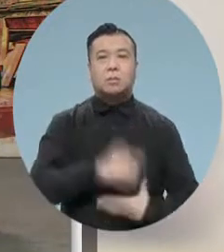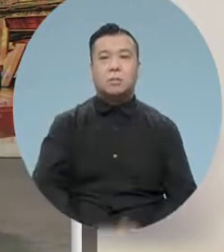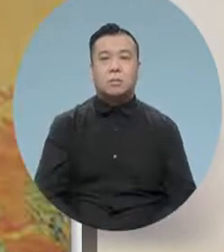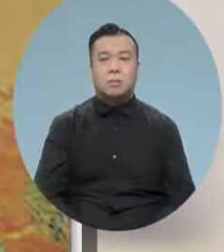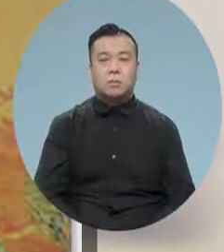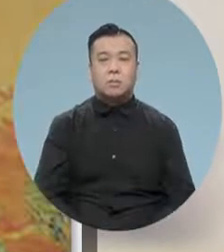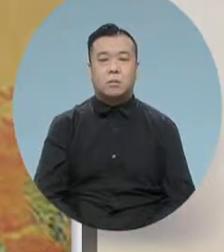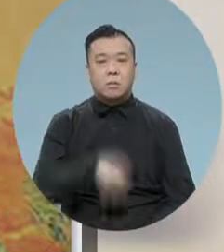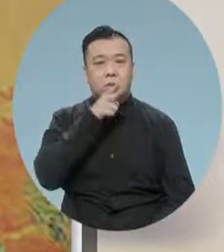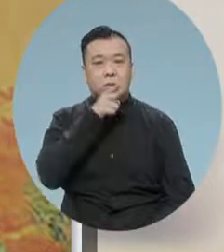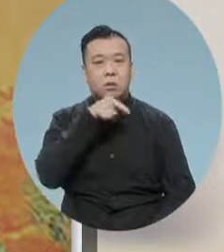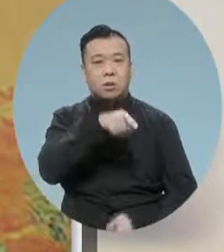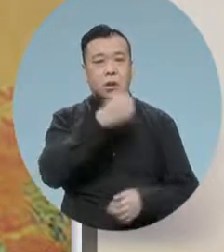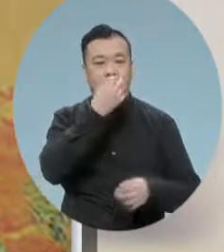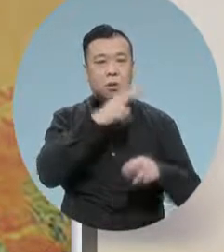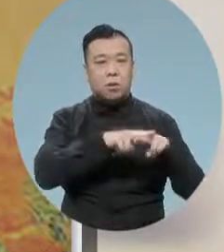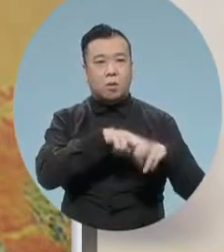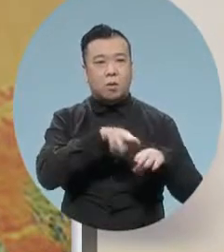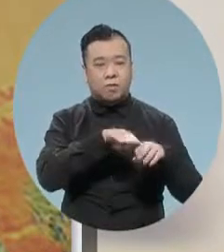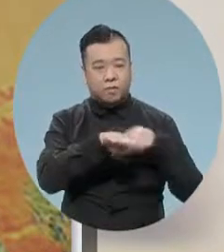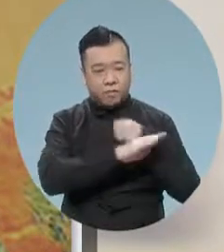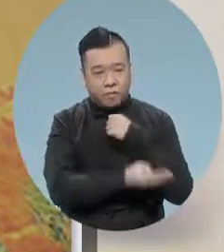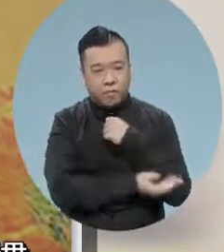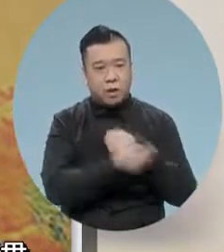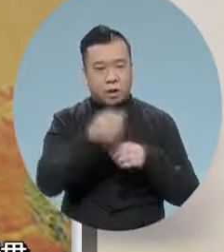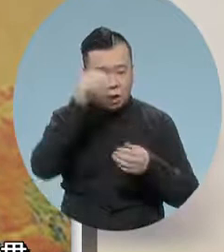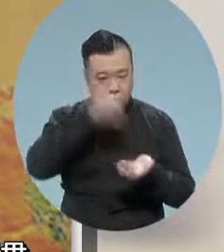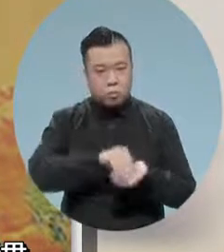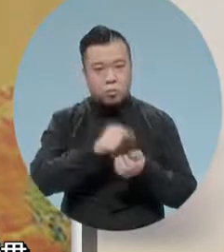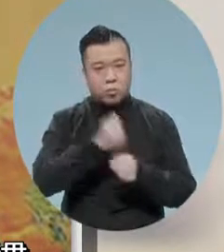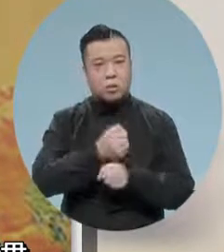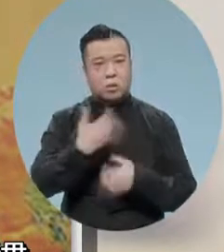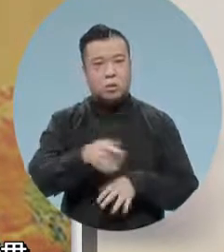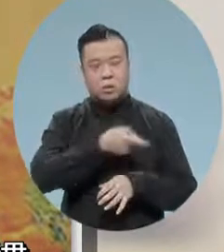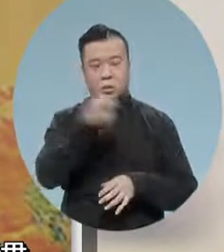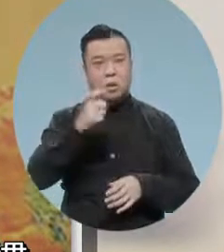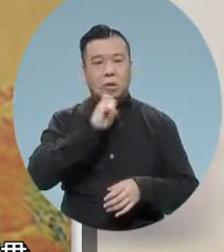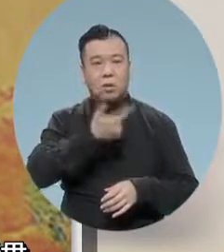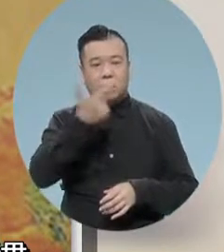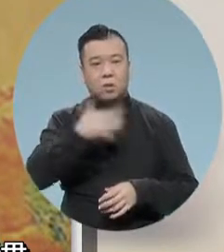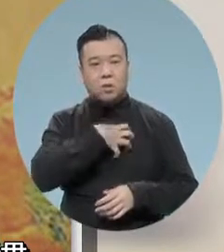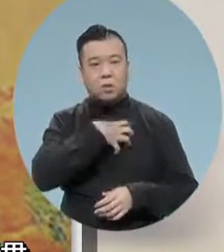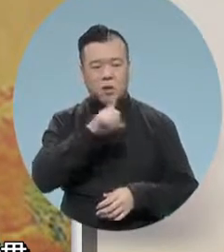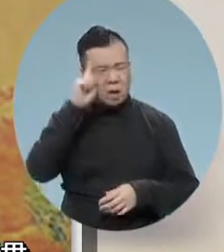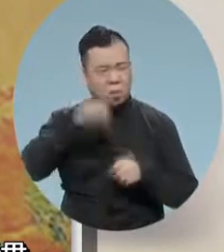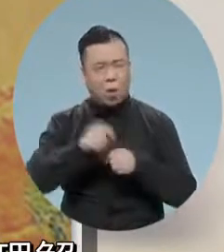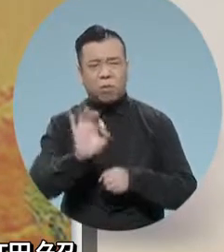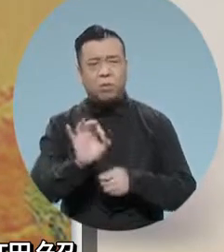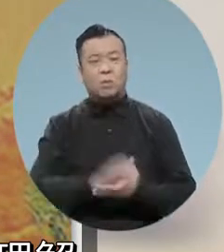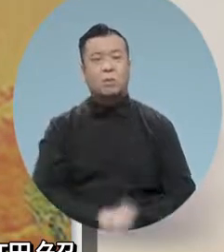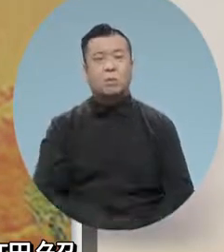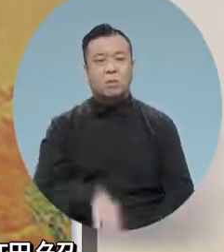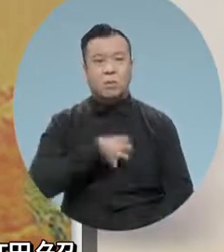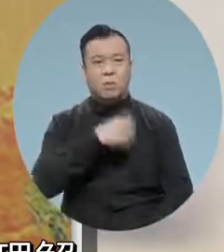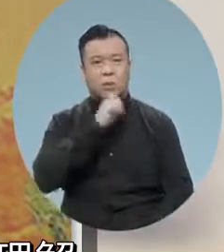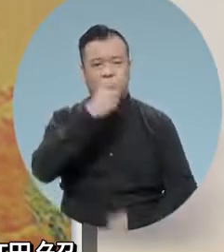原則。例如香港國安法實施之後，其實大家可能會即亦都有些人可能很不習慣，覺